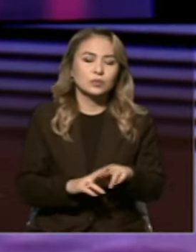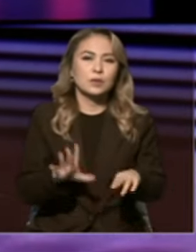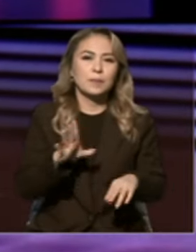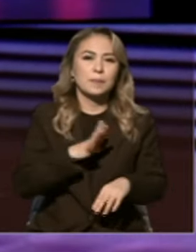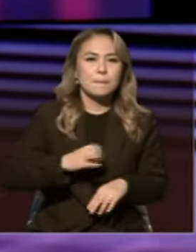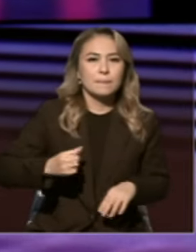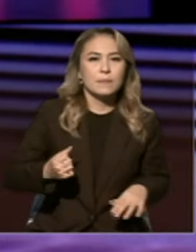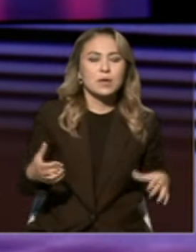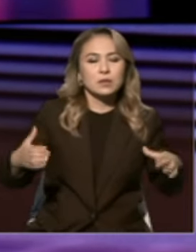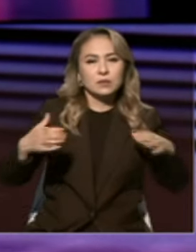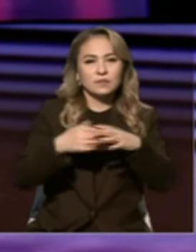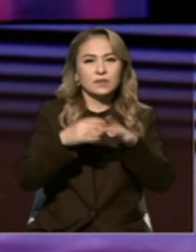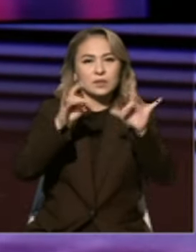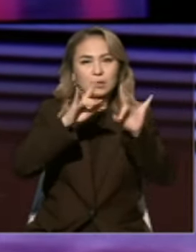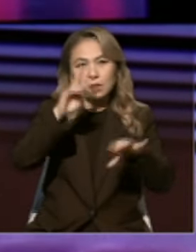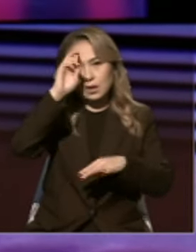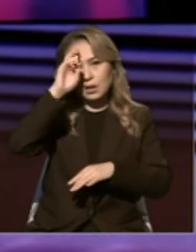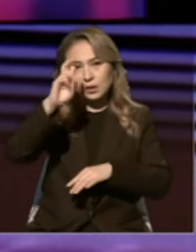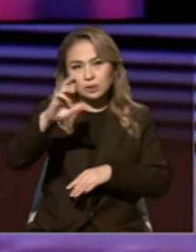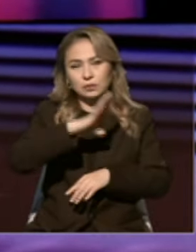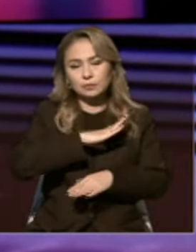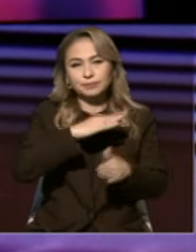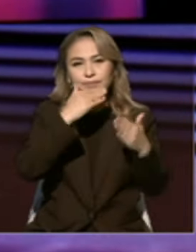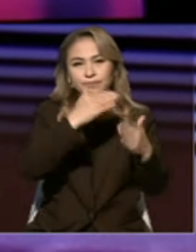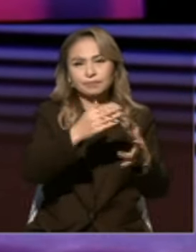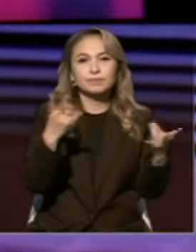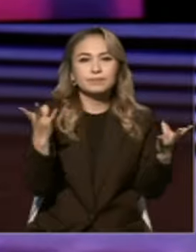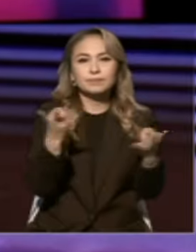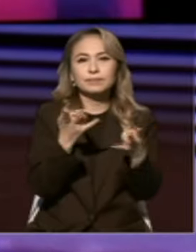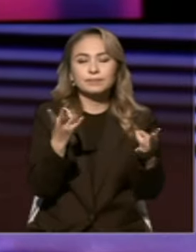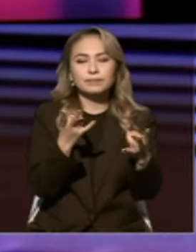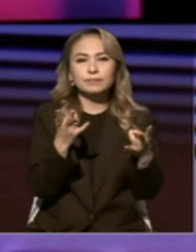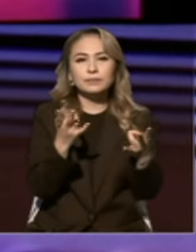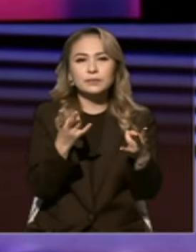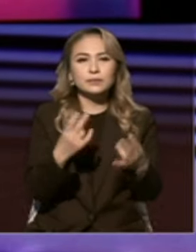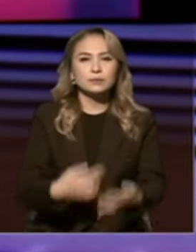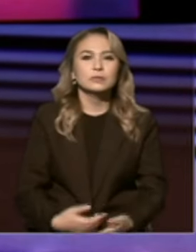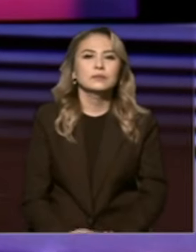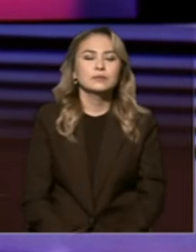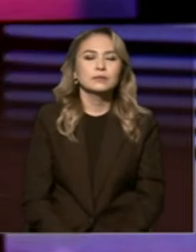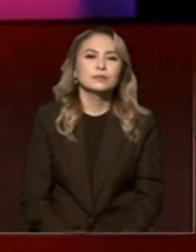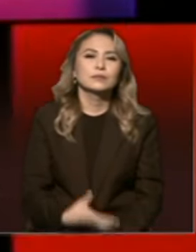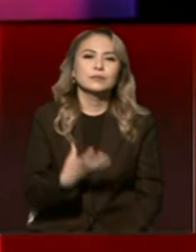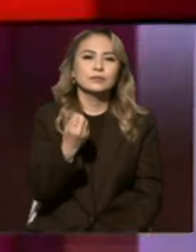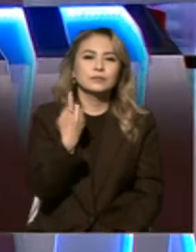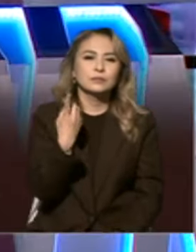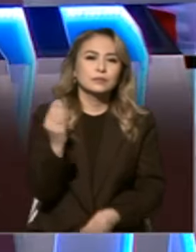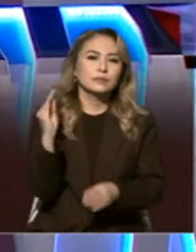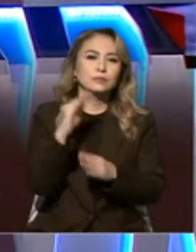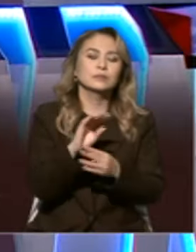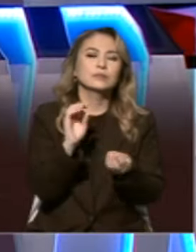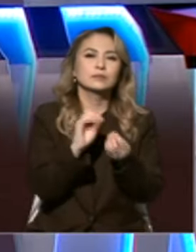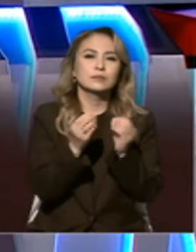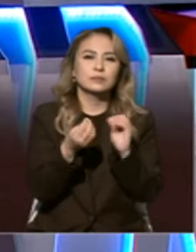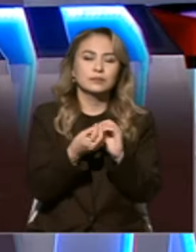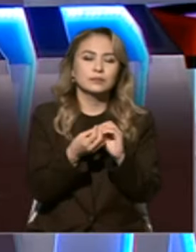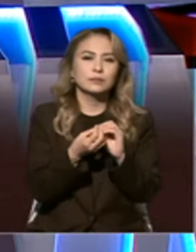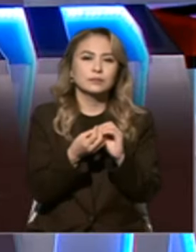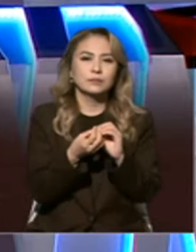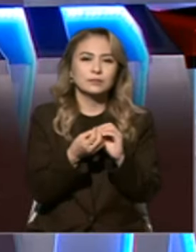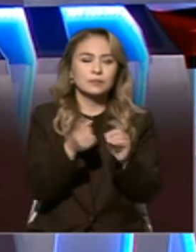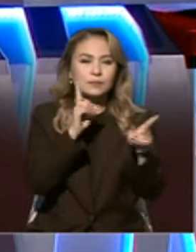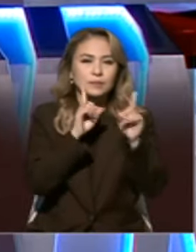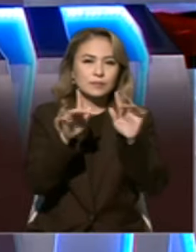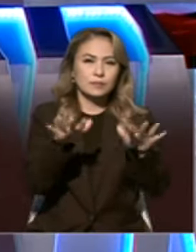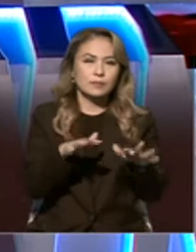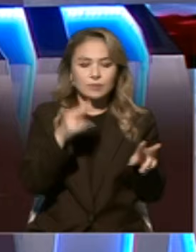әріптесіміз өте дұрыс айтады. Бұл мемлекеттің елігінде болу керек. Әрине. Тағы да бір мәселе, енді жаңа Аманжол ағамыз айтып отыр, енді біздің